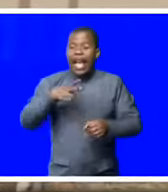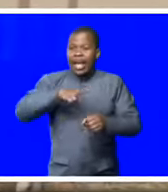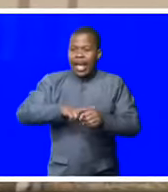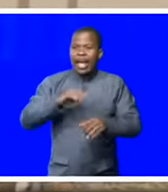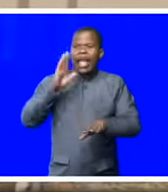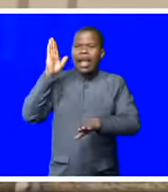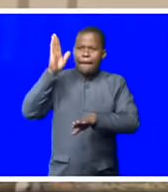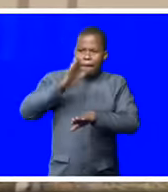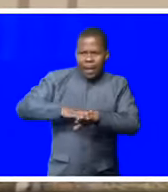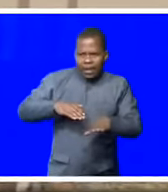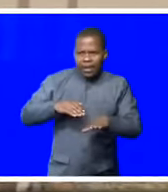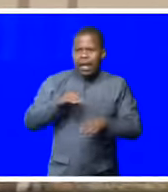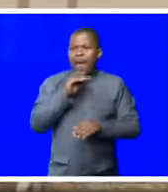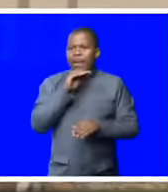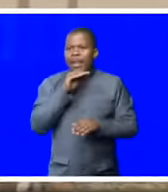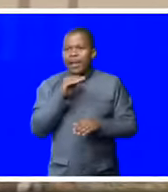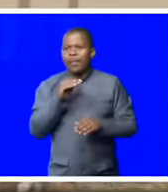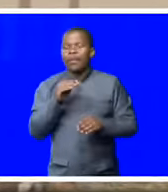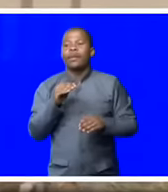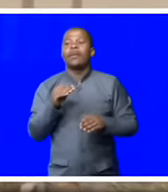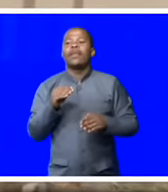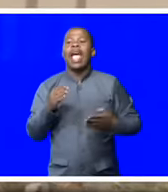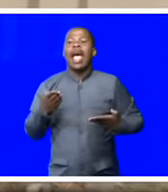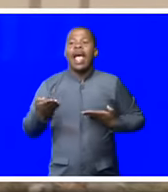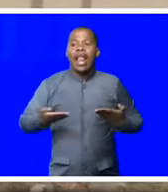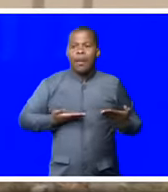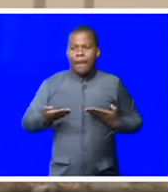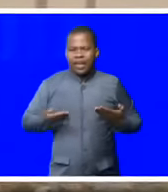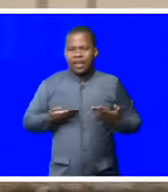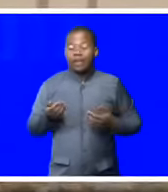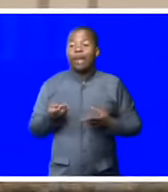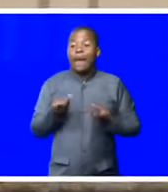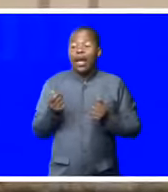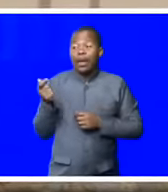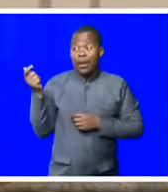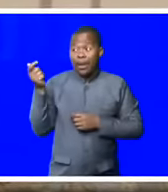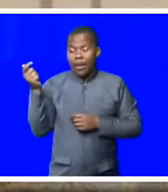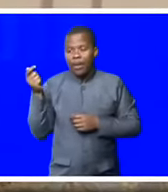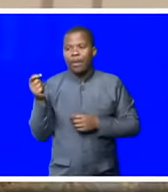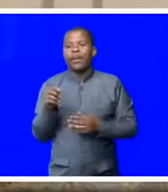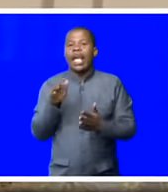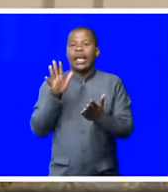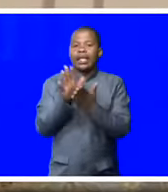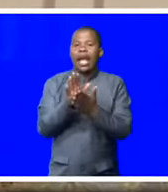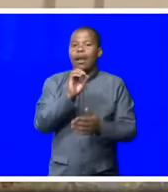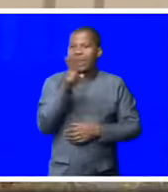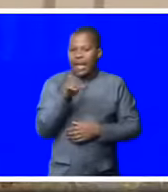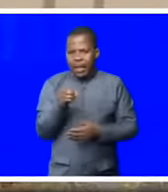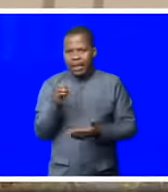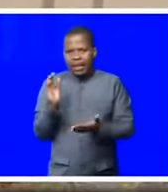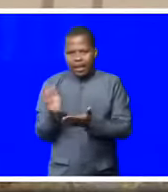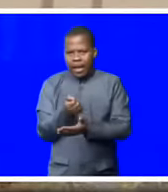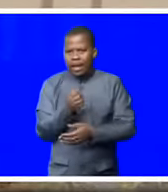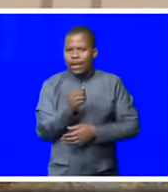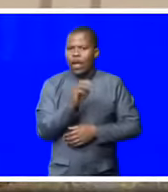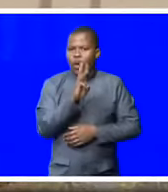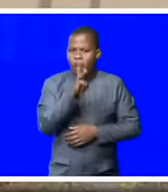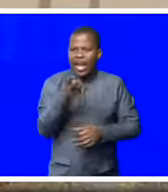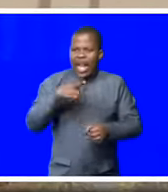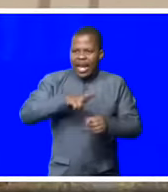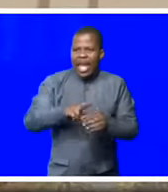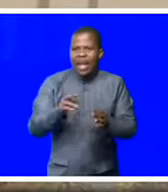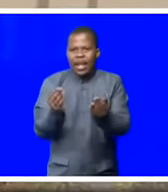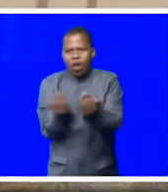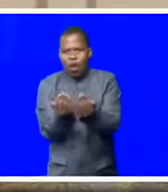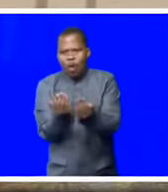of ema returns of those proceedings lo sebenze ngawo kuloyo mnyanga kanjalo netikolwa